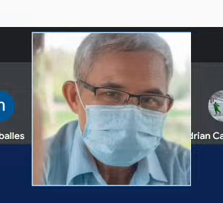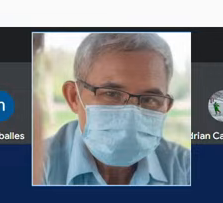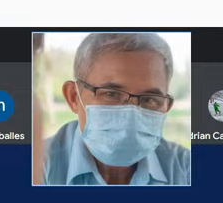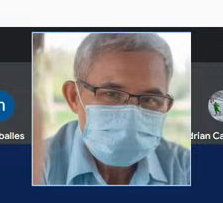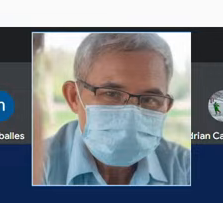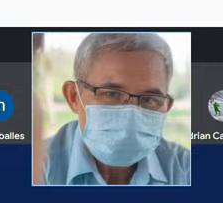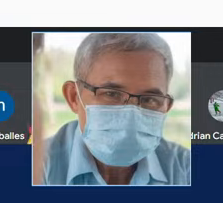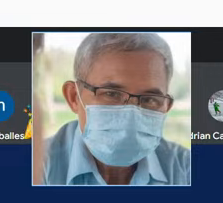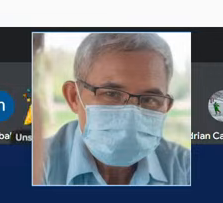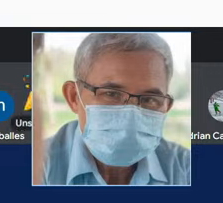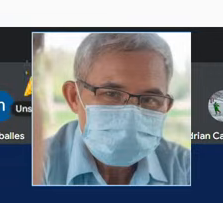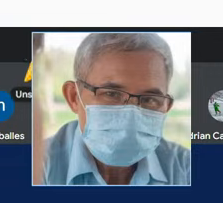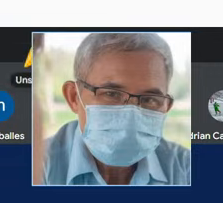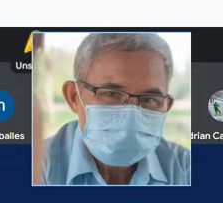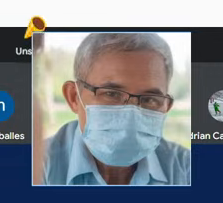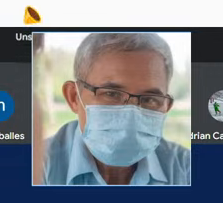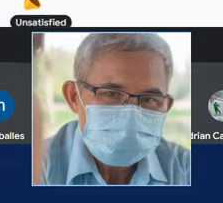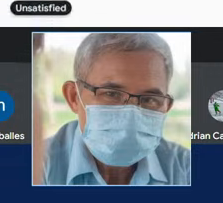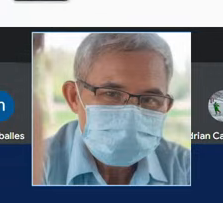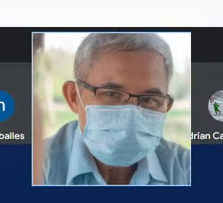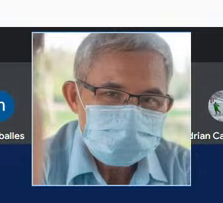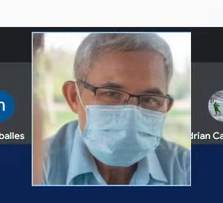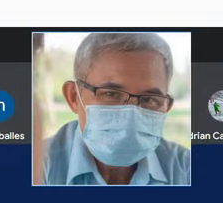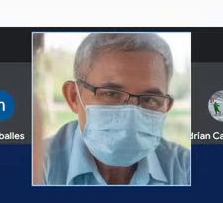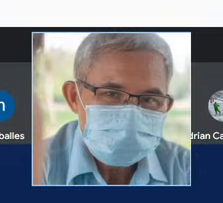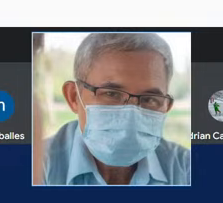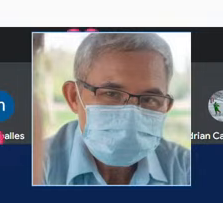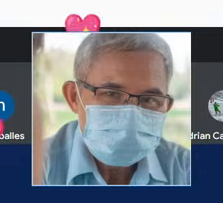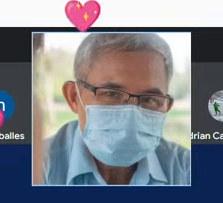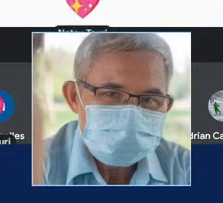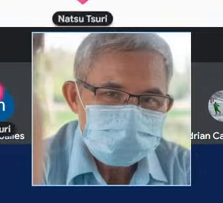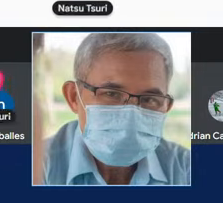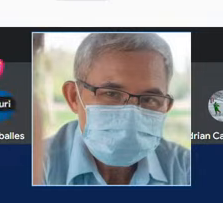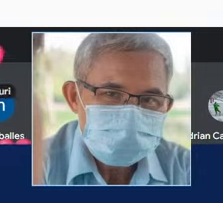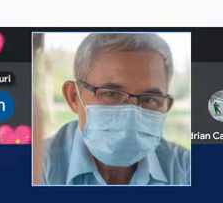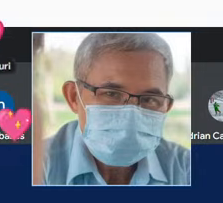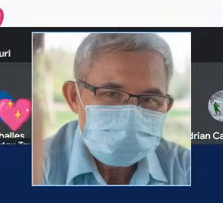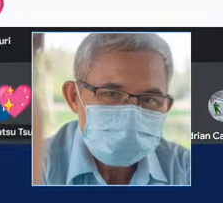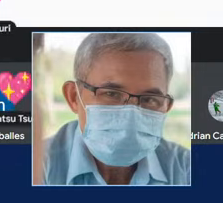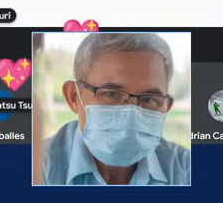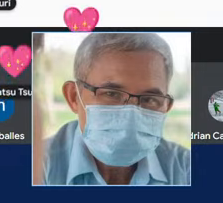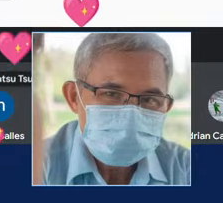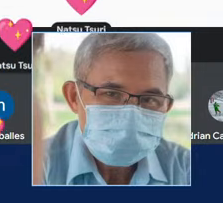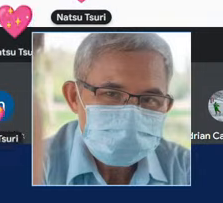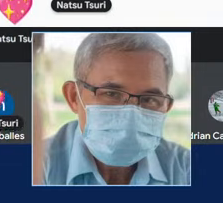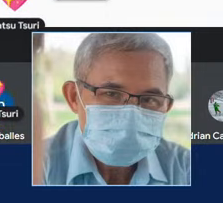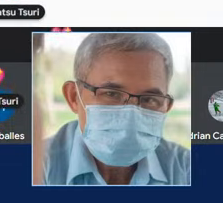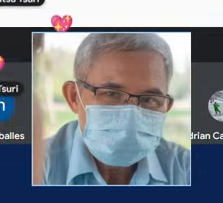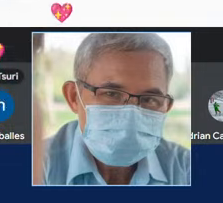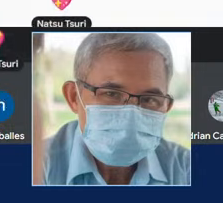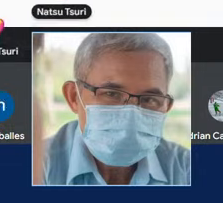ano pong katungkulan natin sa iglesia ng Diyos.